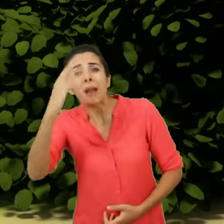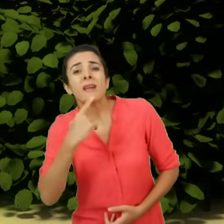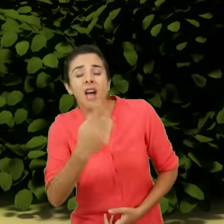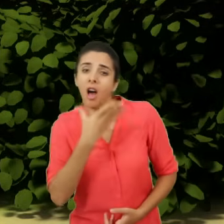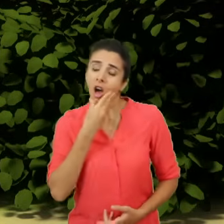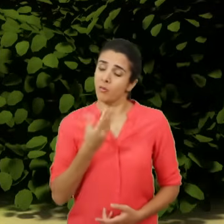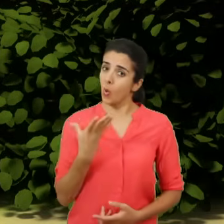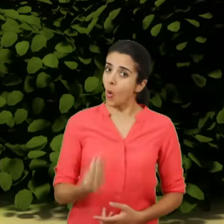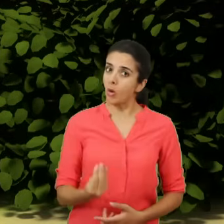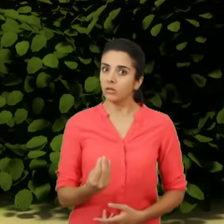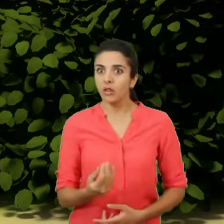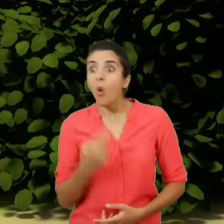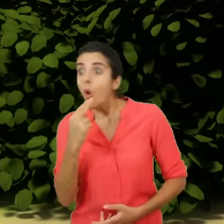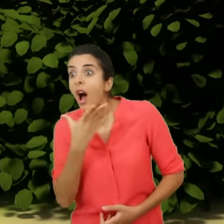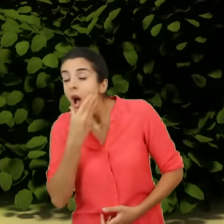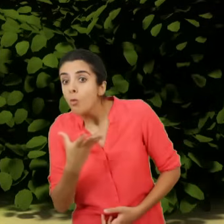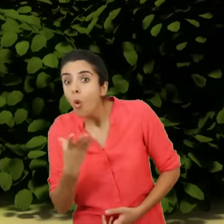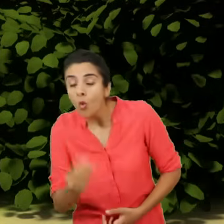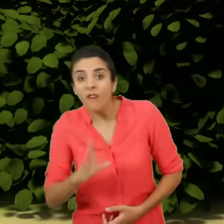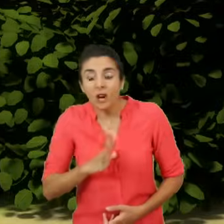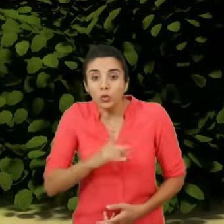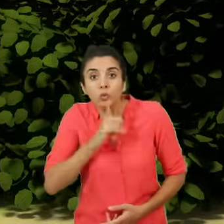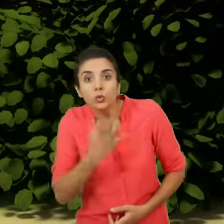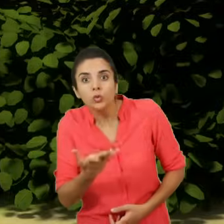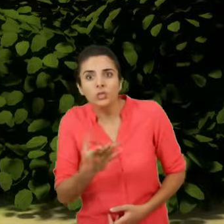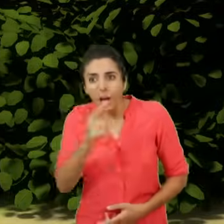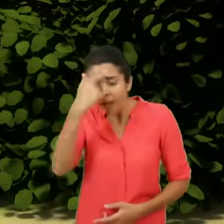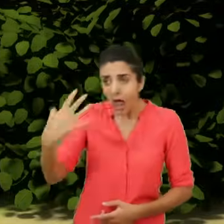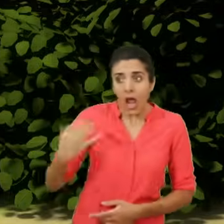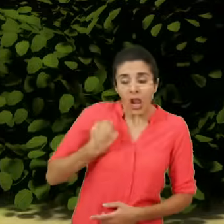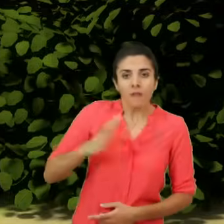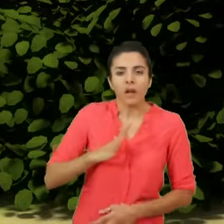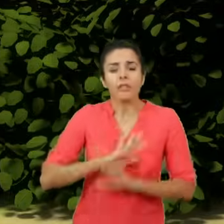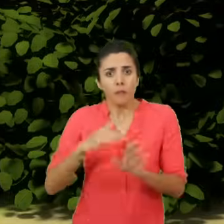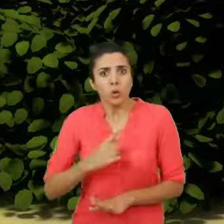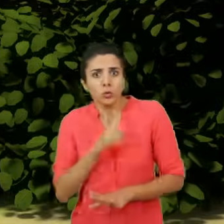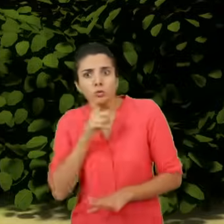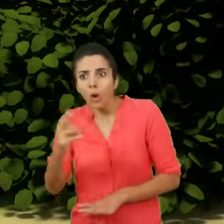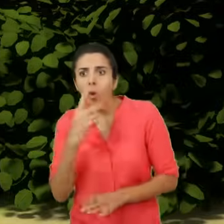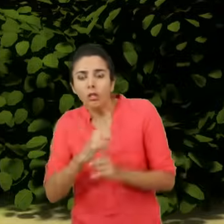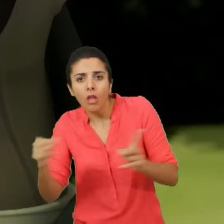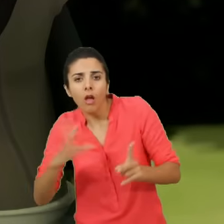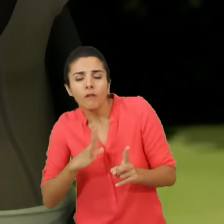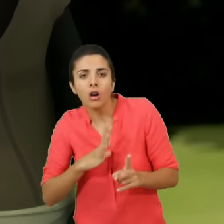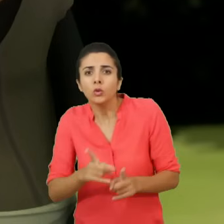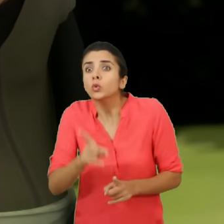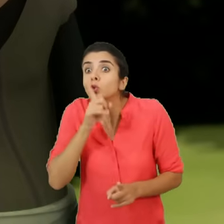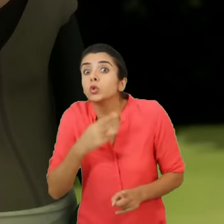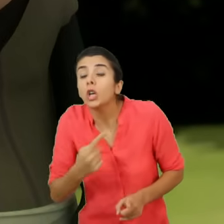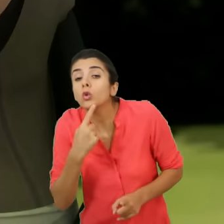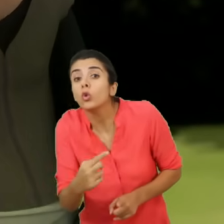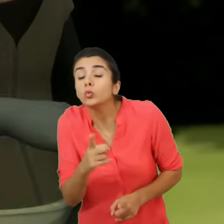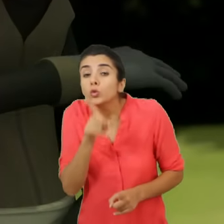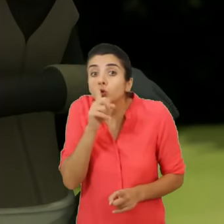ayıp olur sonra. Asıl konuşursan ayıp olacak. Yakalatacaksın bizi. Ben sustum ama sen konuşuyorsun uzun. Sus diyorum